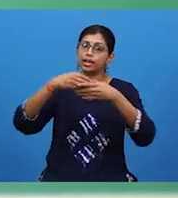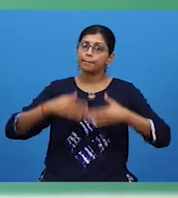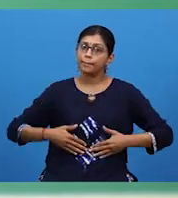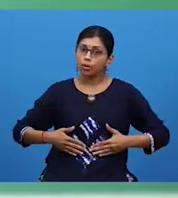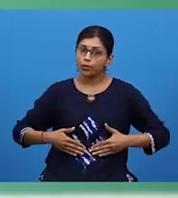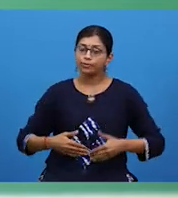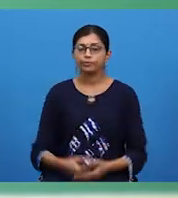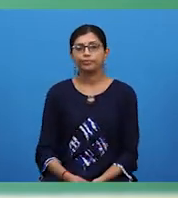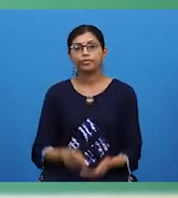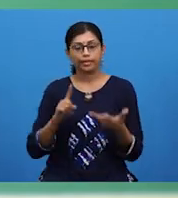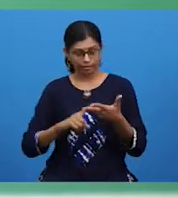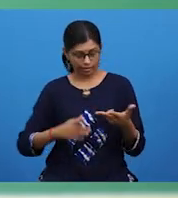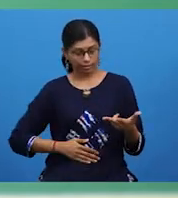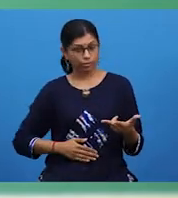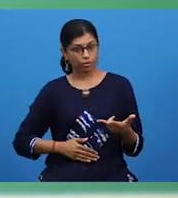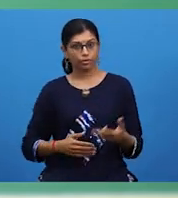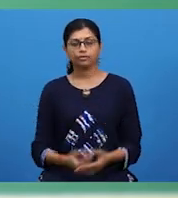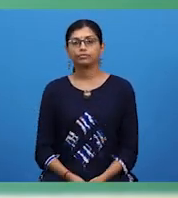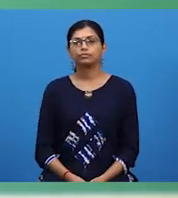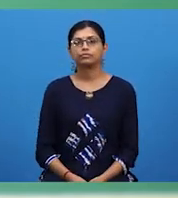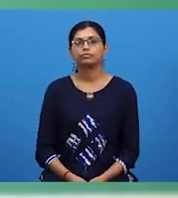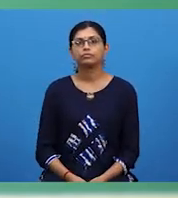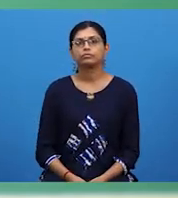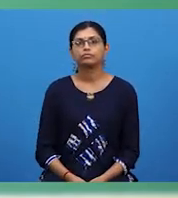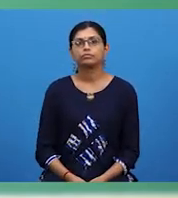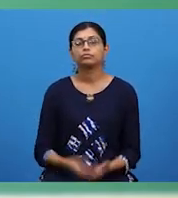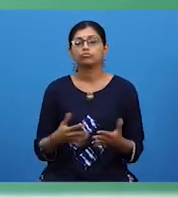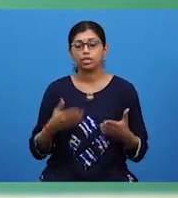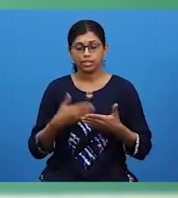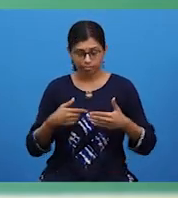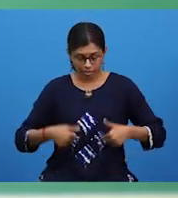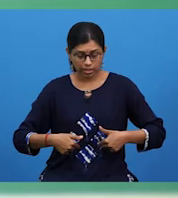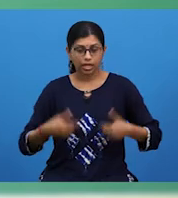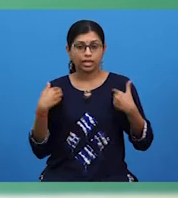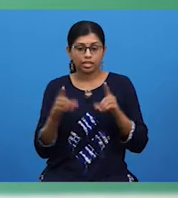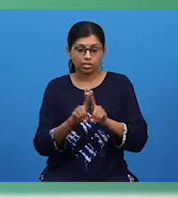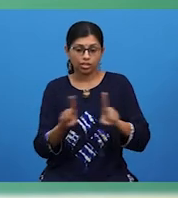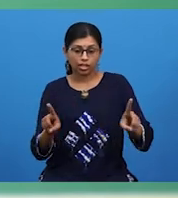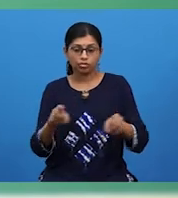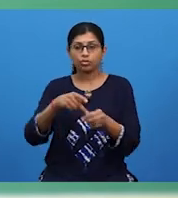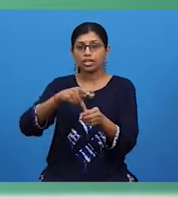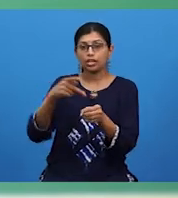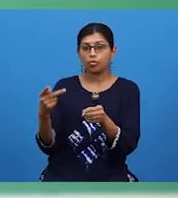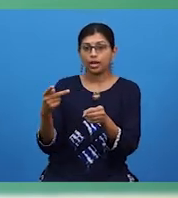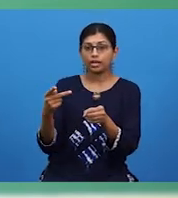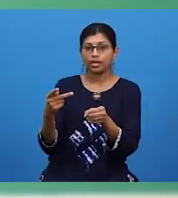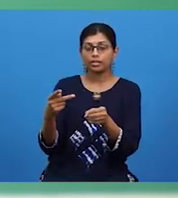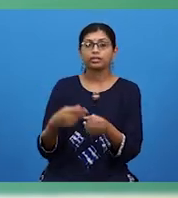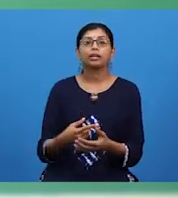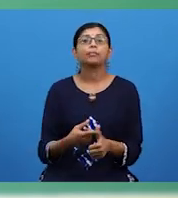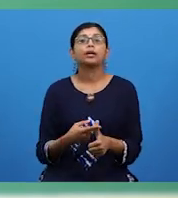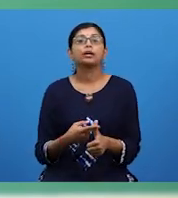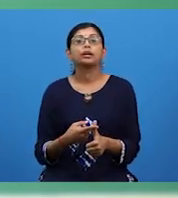Apabila sampai ke perut, dinding perut akan merembaskan dua jenis bahan kimia, iaitu protease